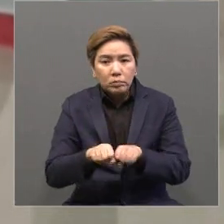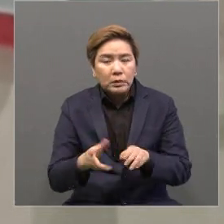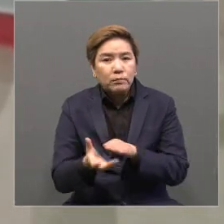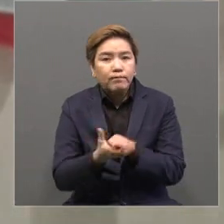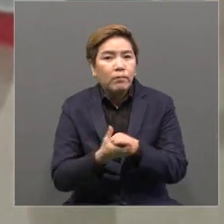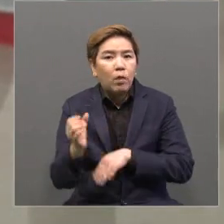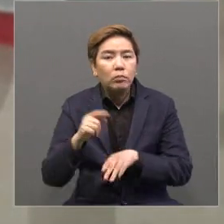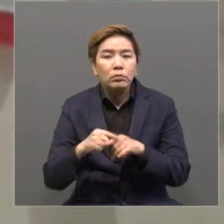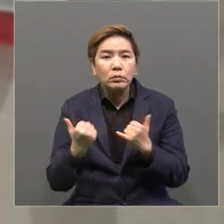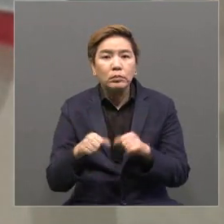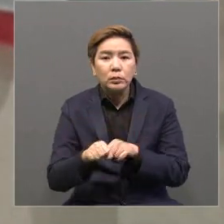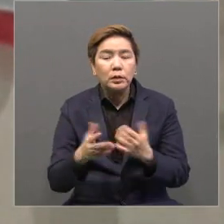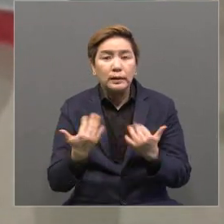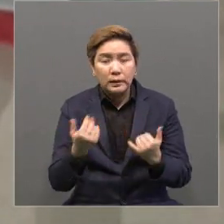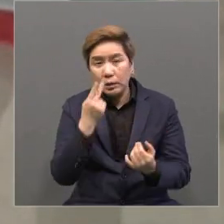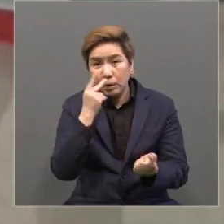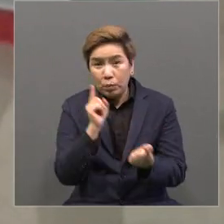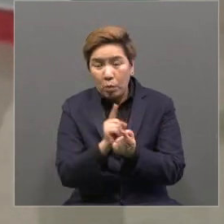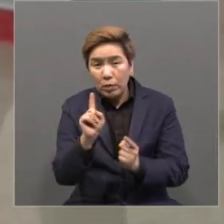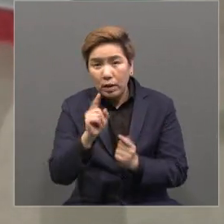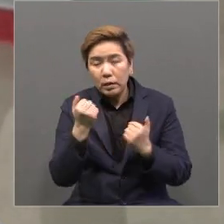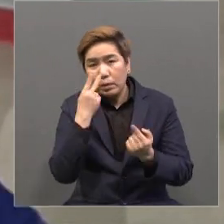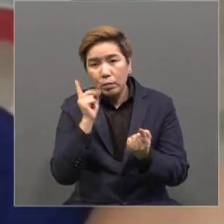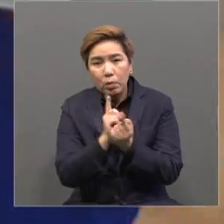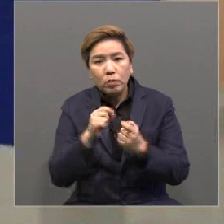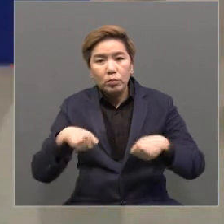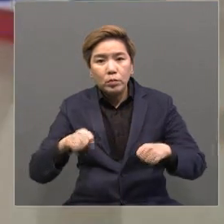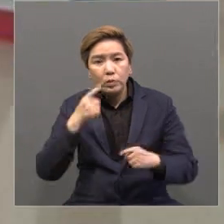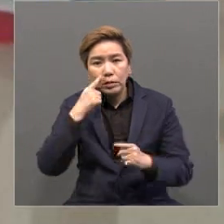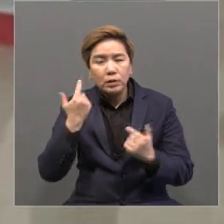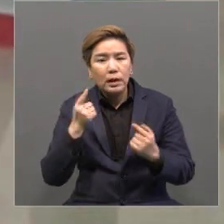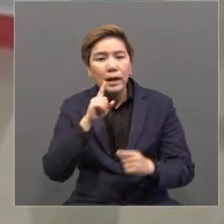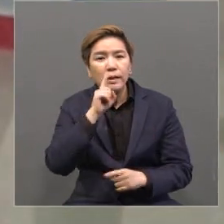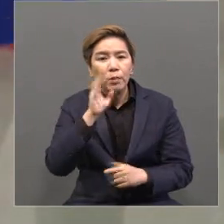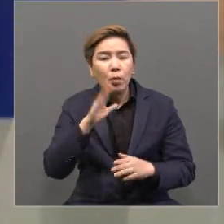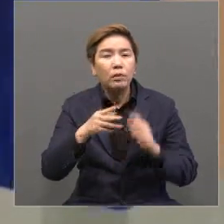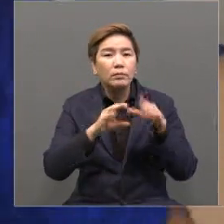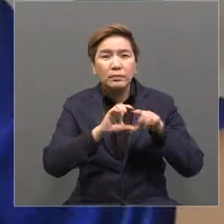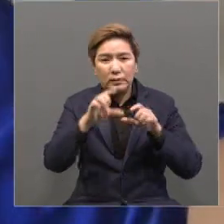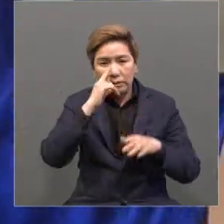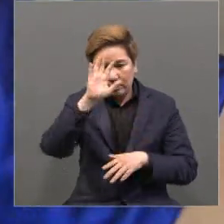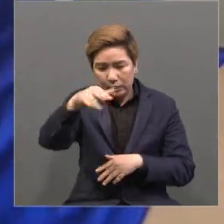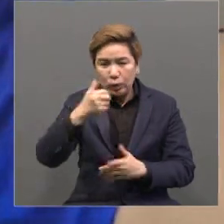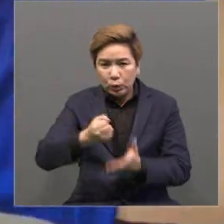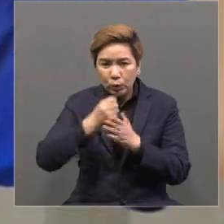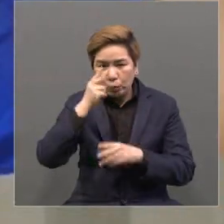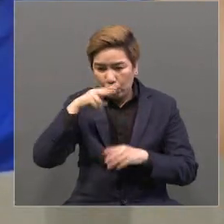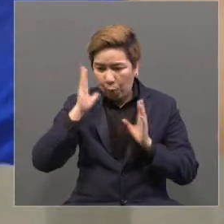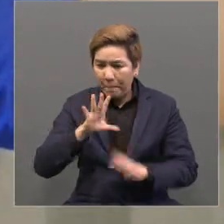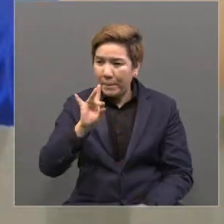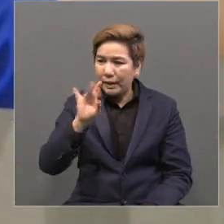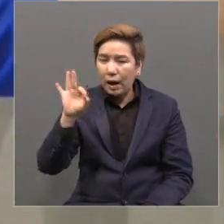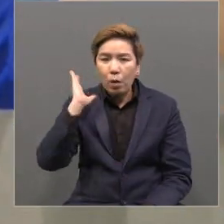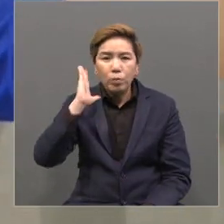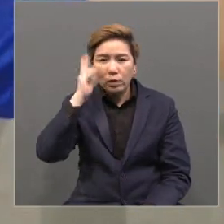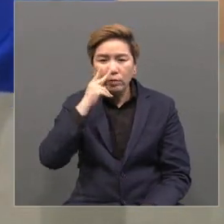เลยหลังจากนั้นเราไปเจอรถตรงไหนก็เรียกไอ้พวกห้องแถวออกมาเป็นเพื่อนแต่ 9คนผู้ชายก็